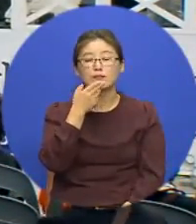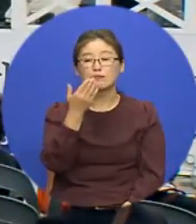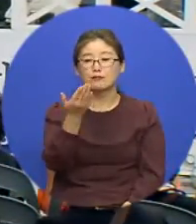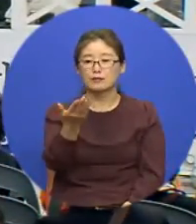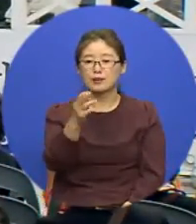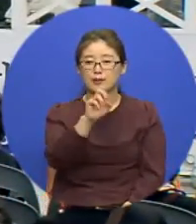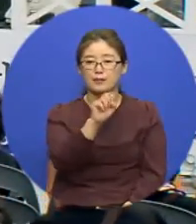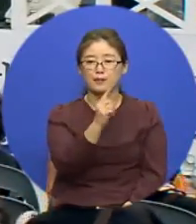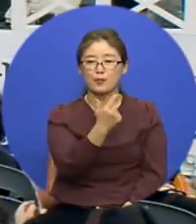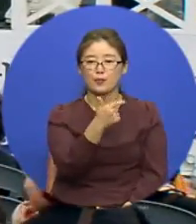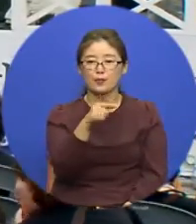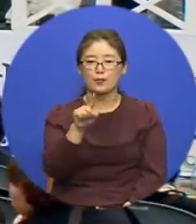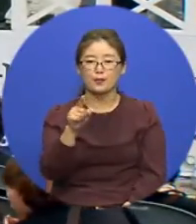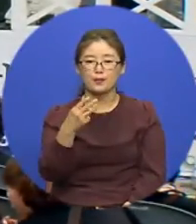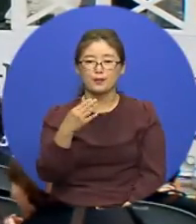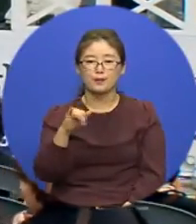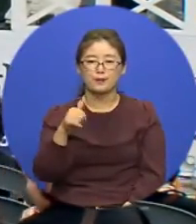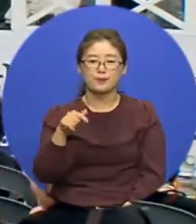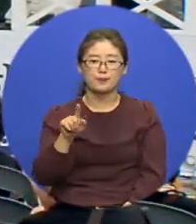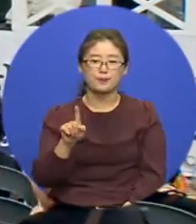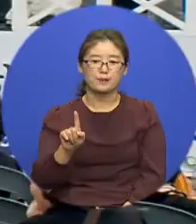그대는